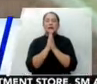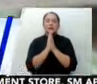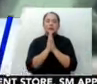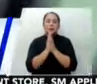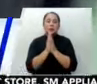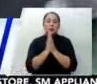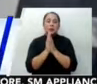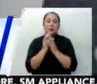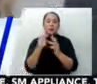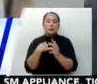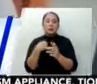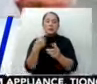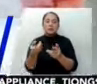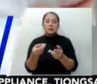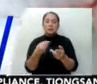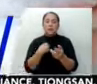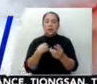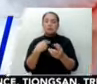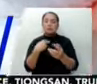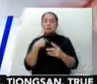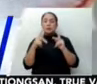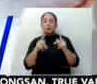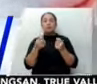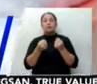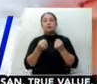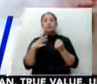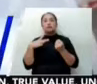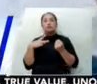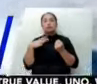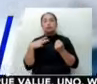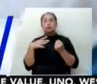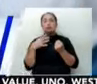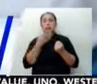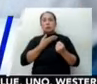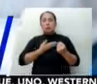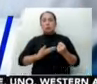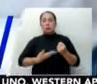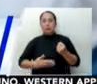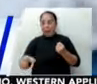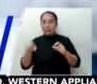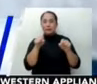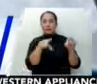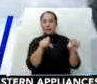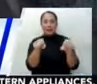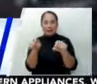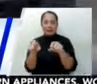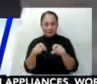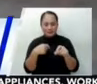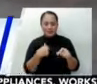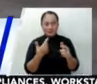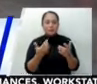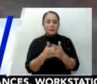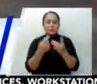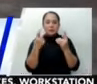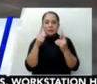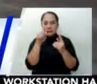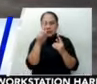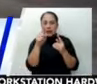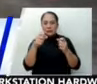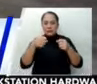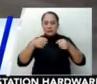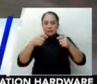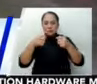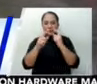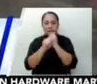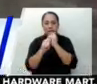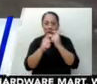pasaherong inabot na ng gutom dito. Bandang alas 3:30 ng hapon na magtangka ang isang trailer truck na tumawid